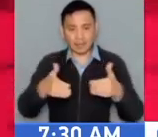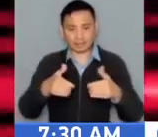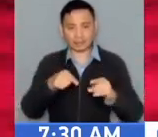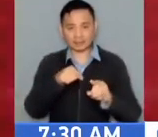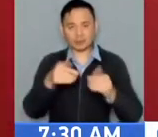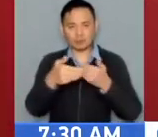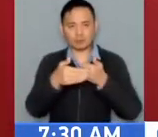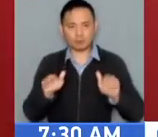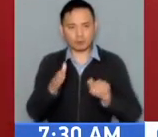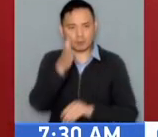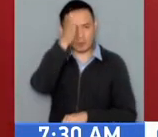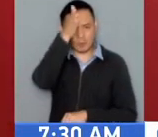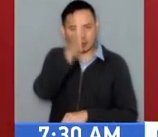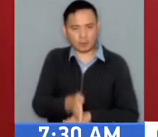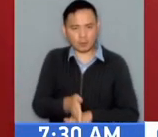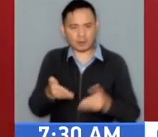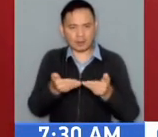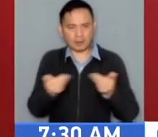James.